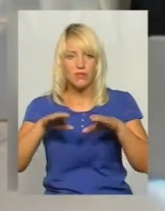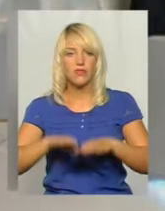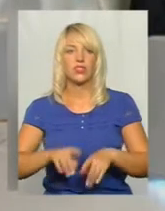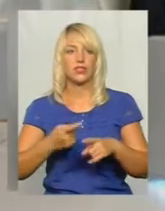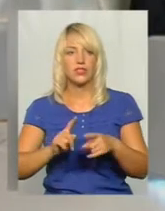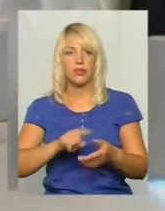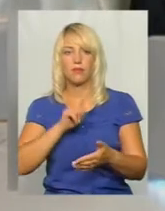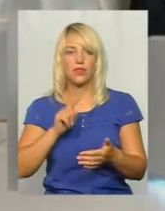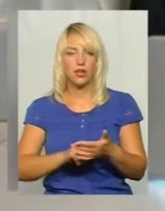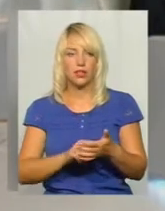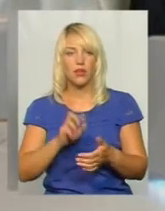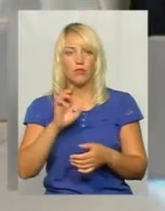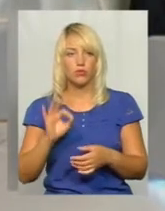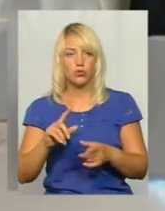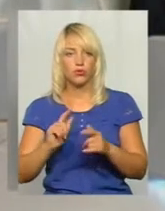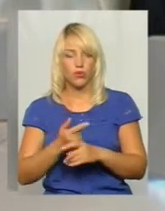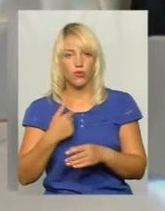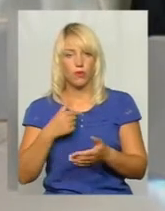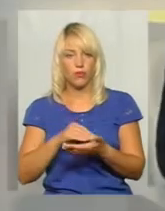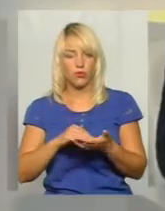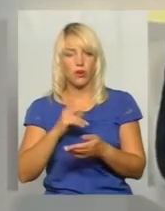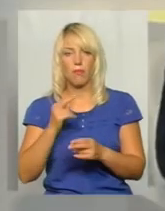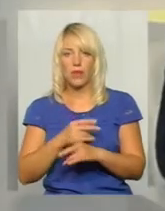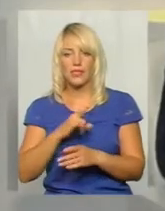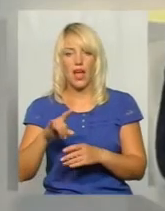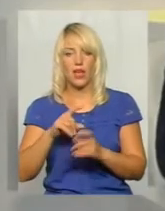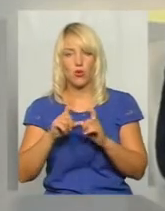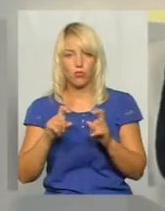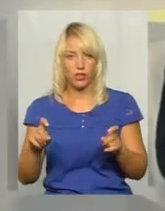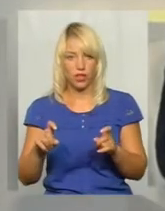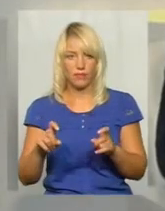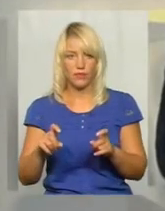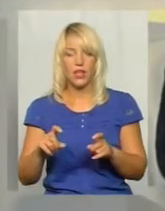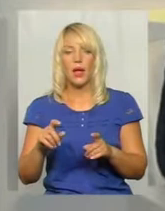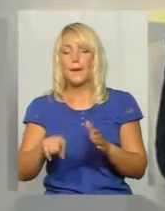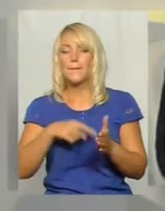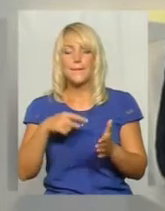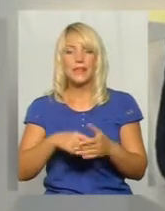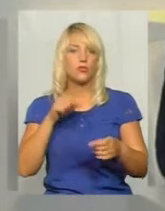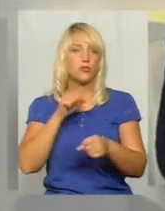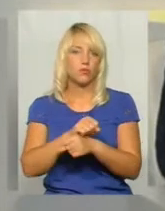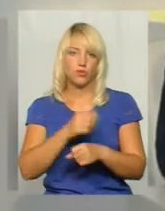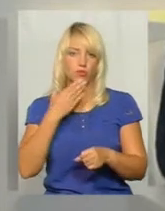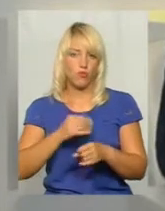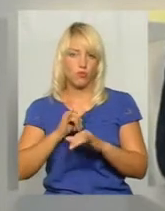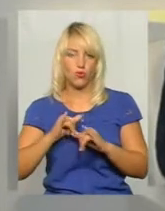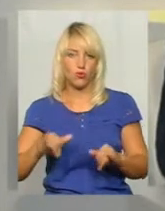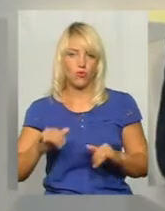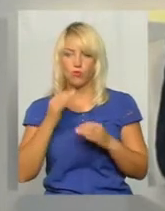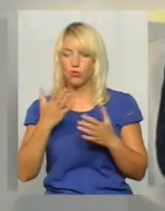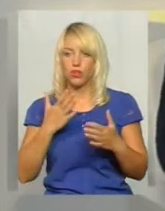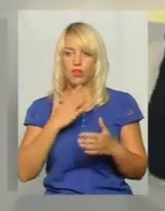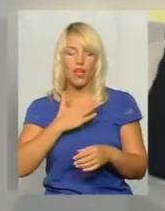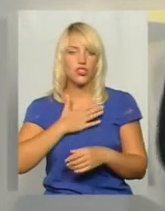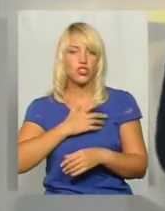місця, бо, знову ж таки, напевно повторюсь, без аеропорта місто зупиниться у своєму розвитку і будь-які наші